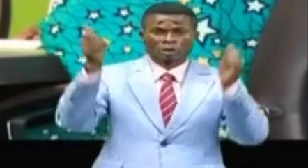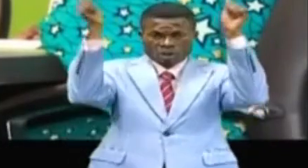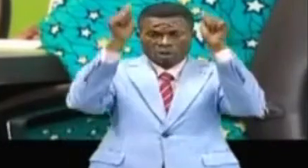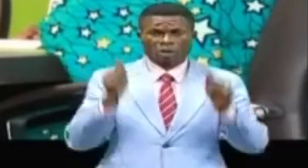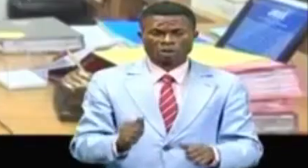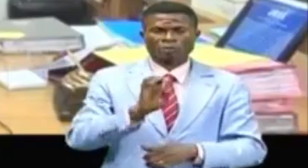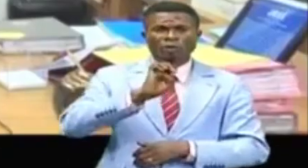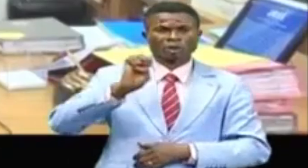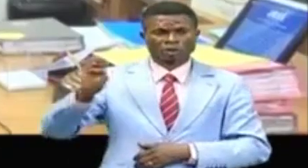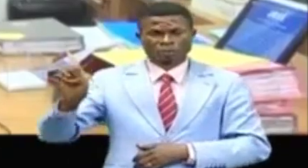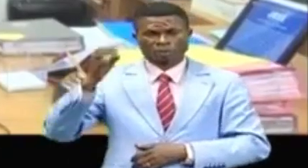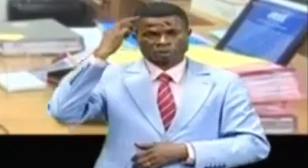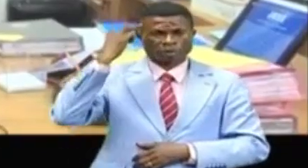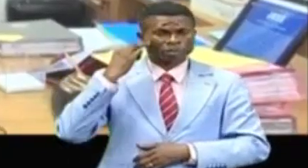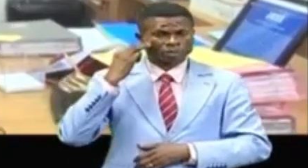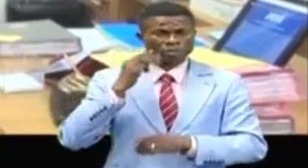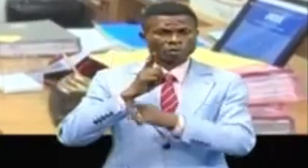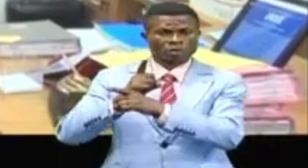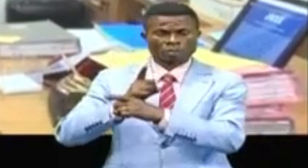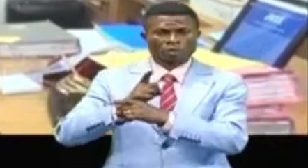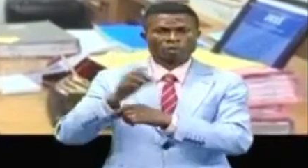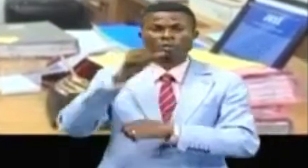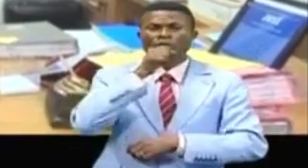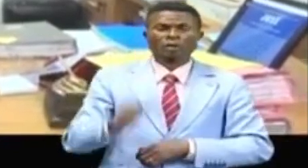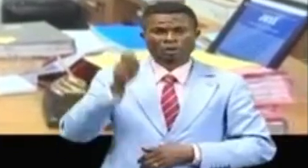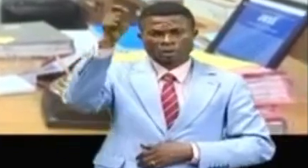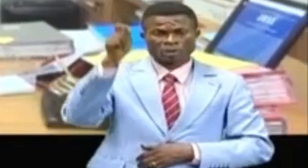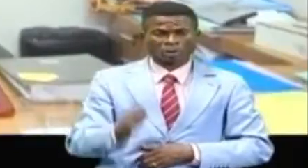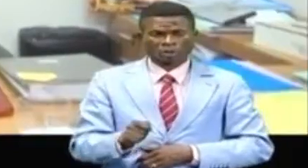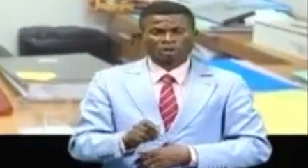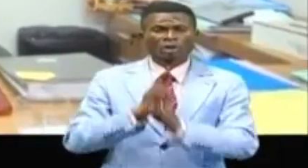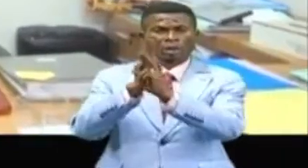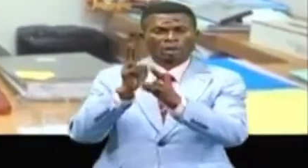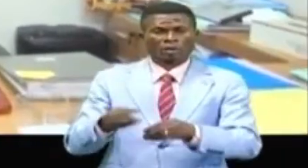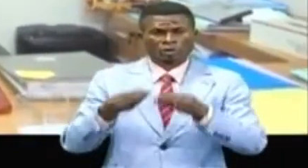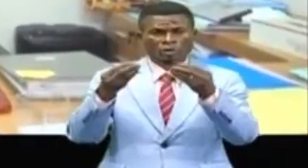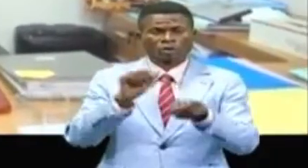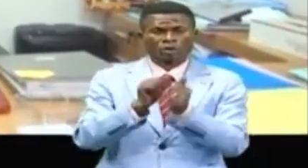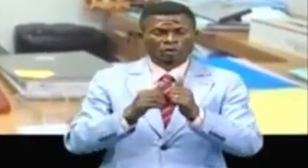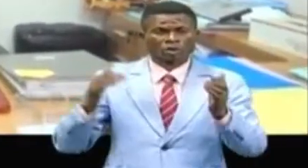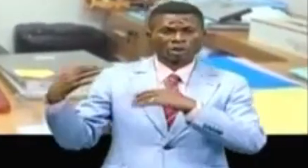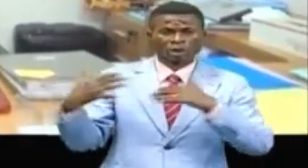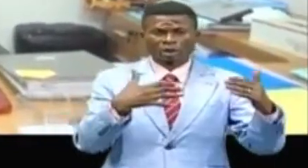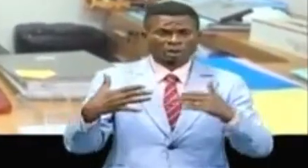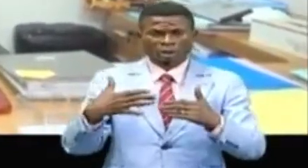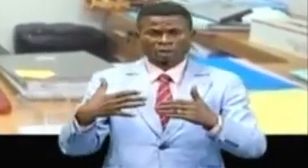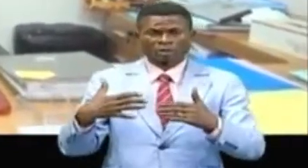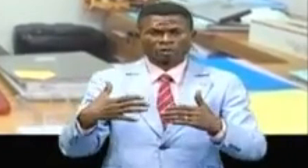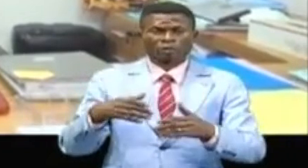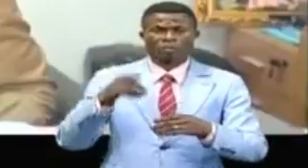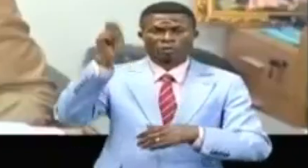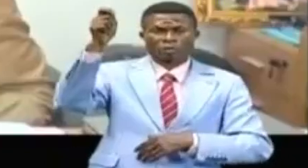l'Est. Le ministre de la Défense et ancien combattant a aussi fait les points sur les affrontements qui ont opposé les